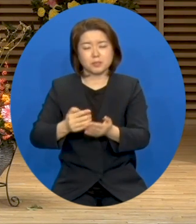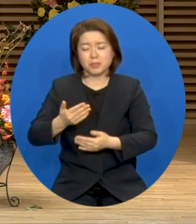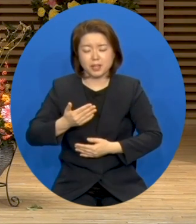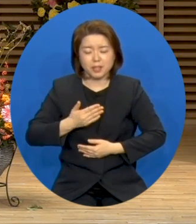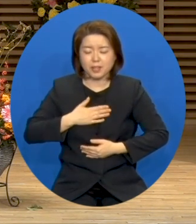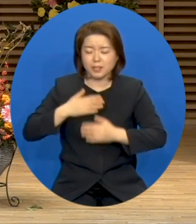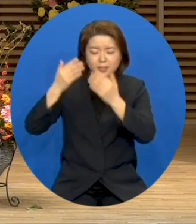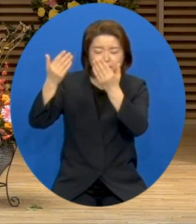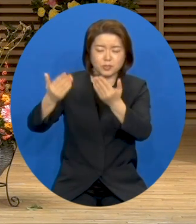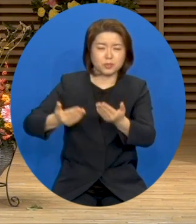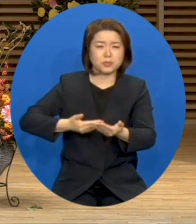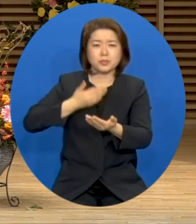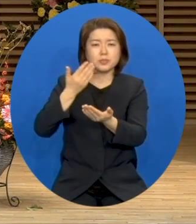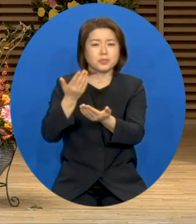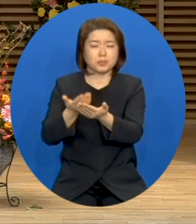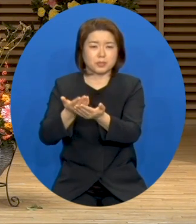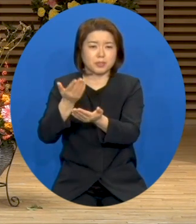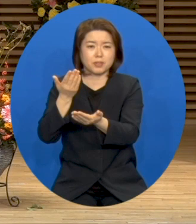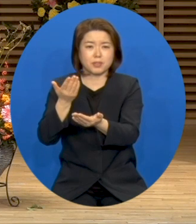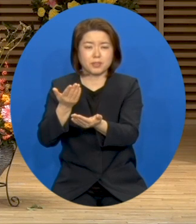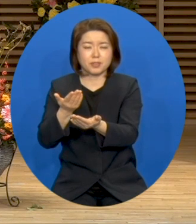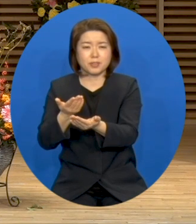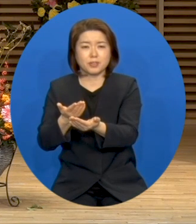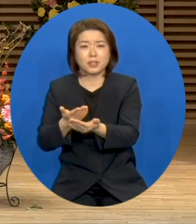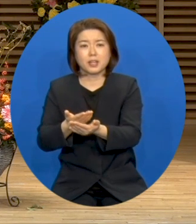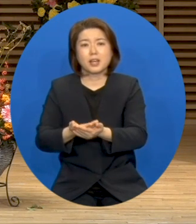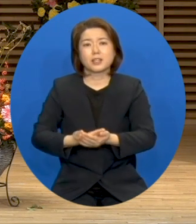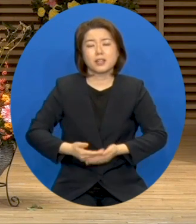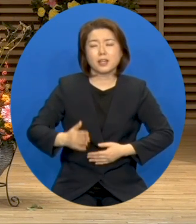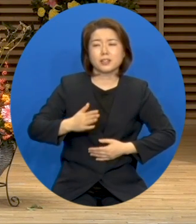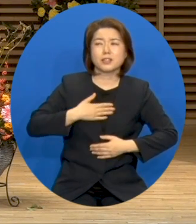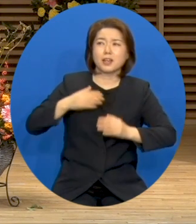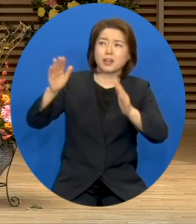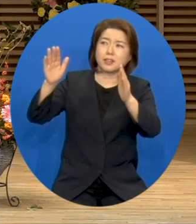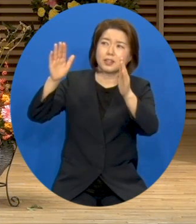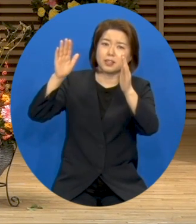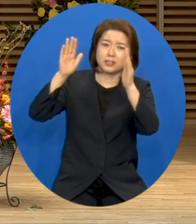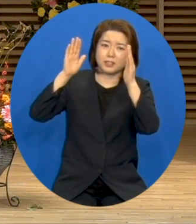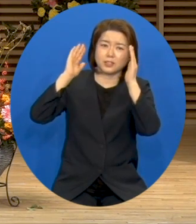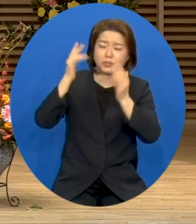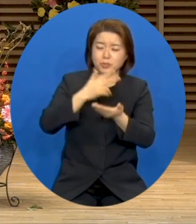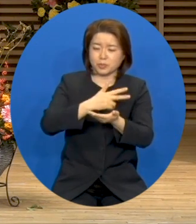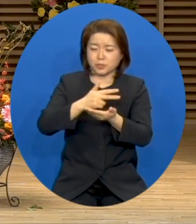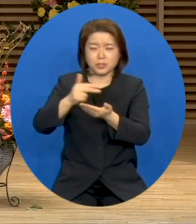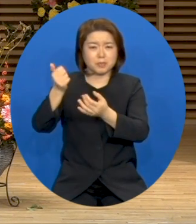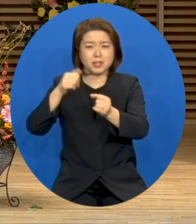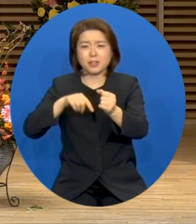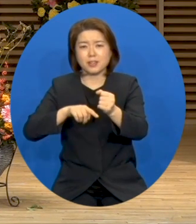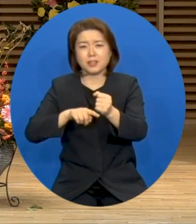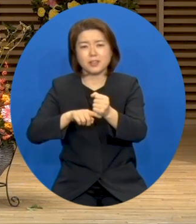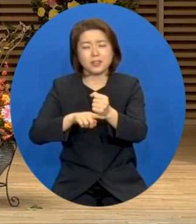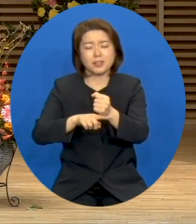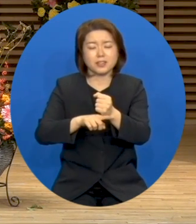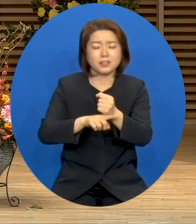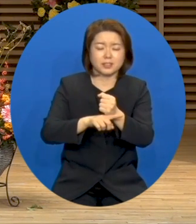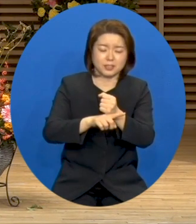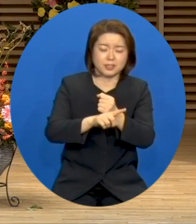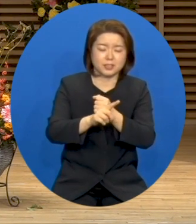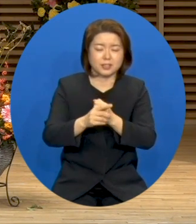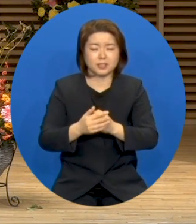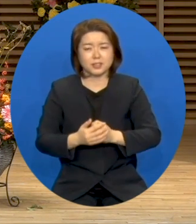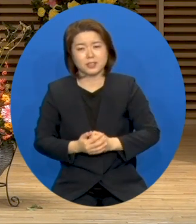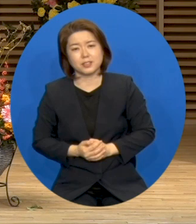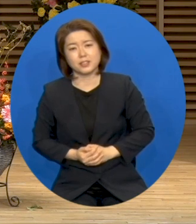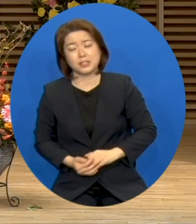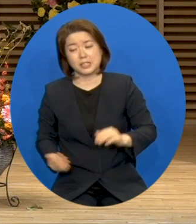주님만 내게 주소서. 나를 향하신 주님의 뜻이